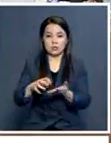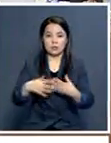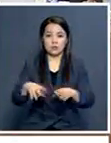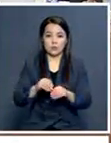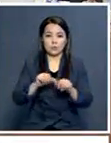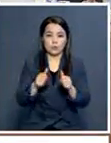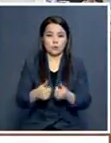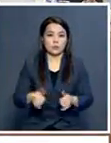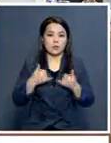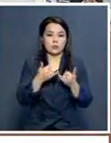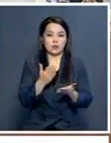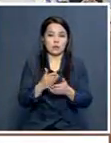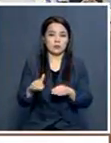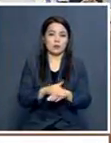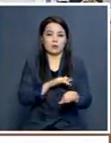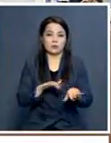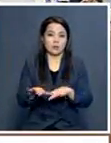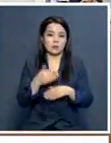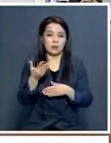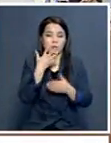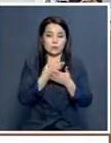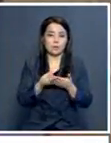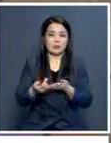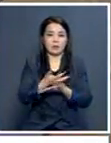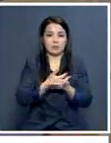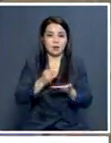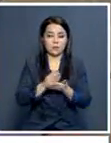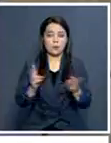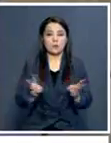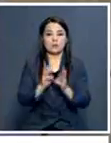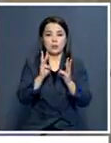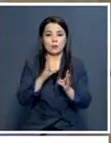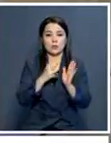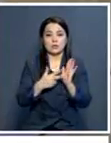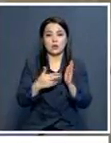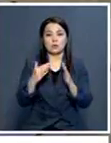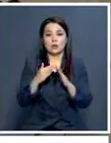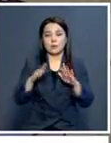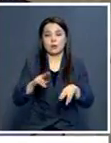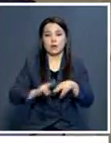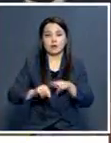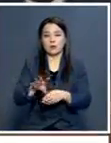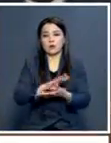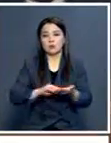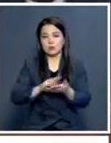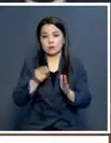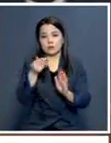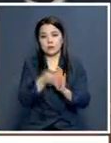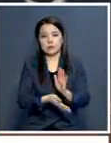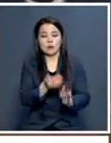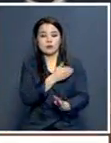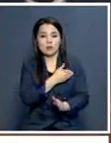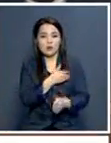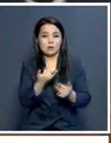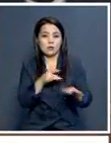ұйымдастырылды. Яғни қайырымдылық акциясынан жиналған қаржының бәрі өртке оранған 8 үйдің қайта салынуына жұмсалмақ.